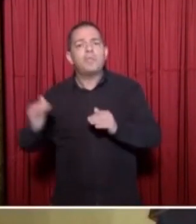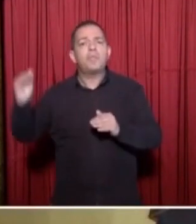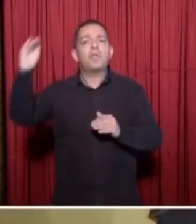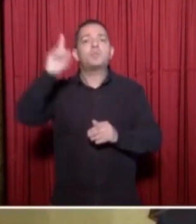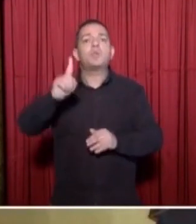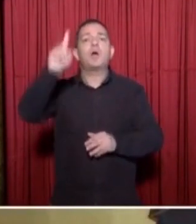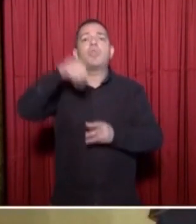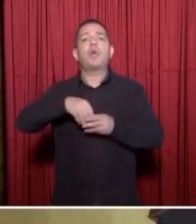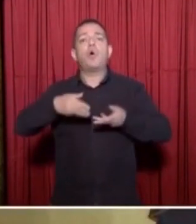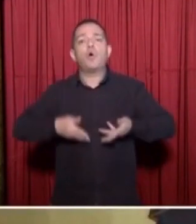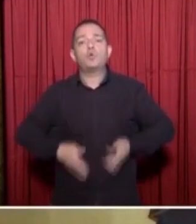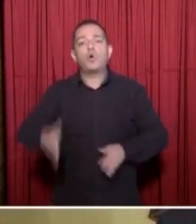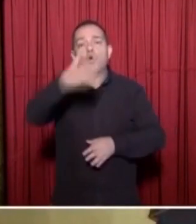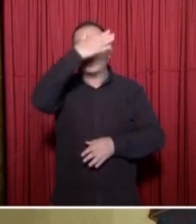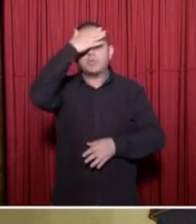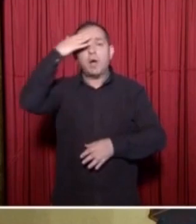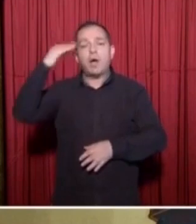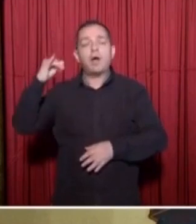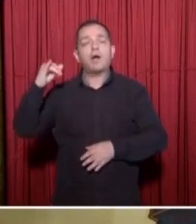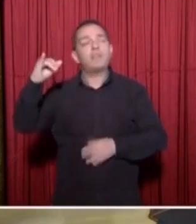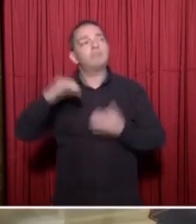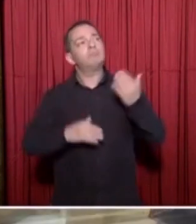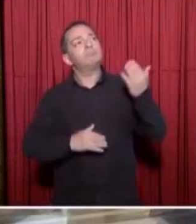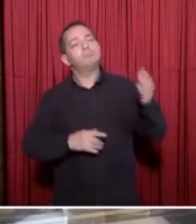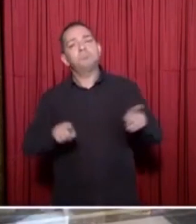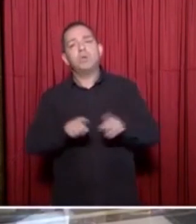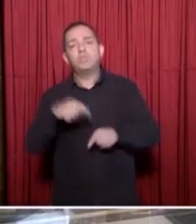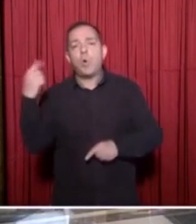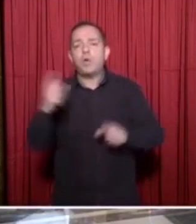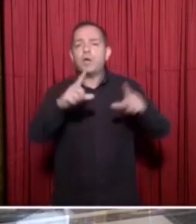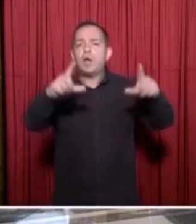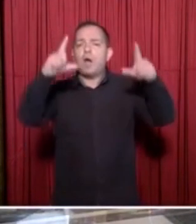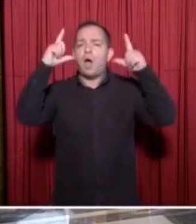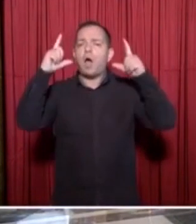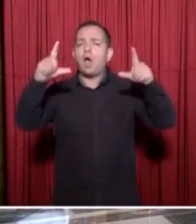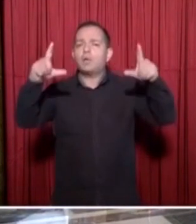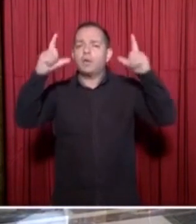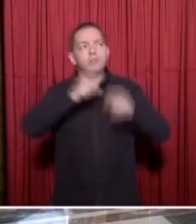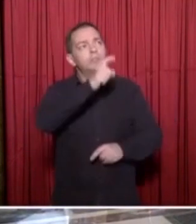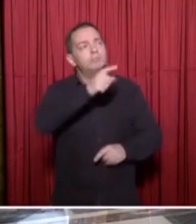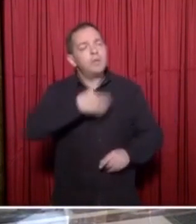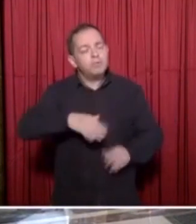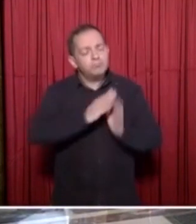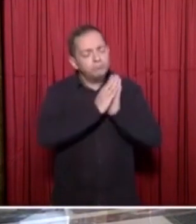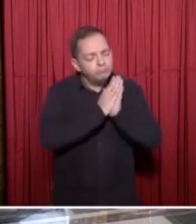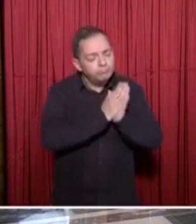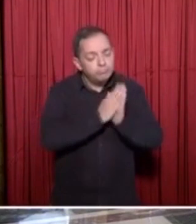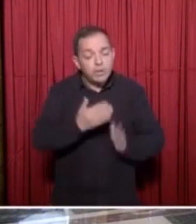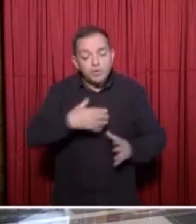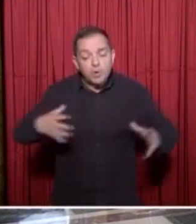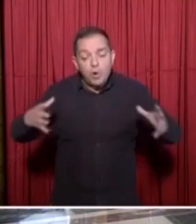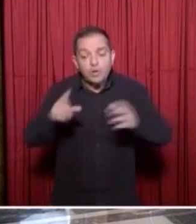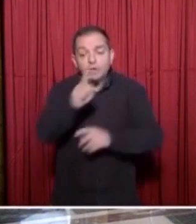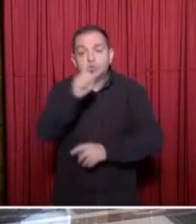Αη Παρθένου Μαρίας, με τα πάντων των Αγίων μνημονεύσαντες, εαυτούς